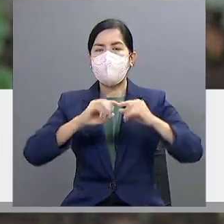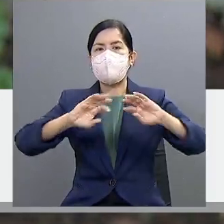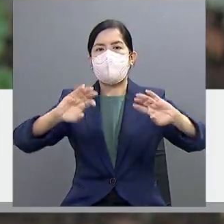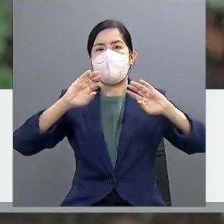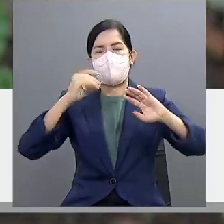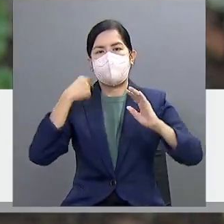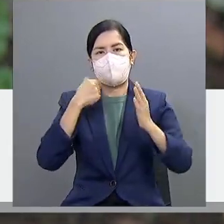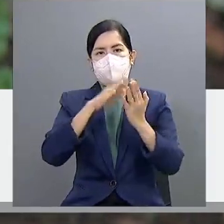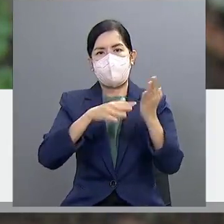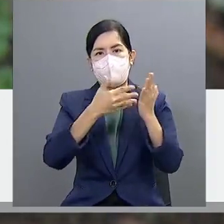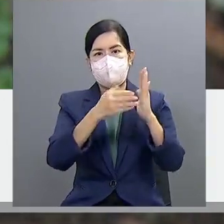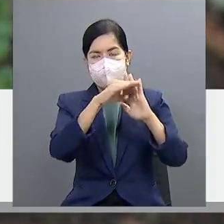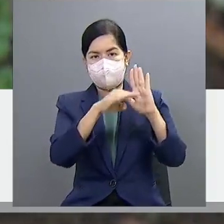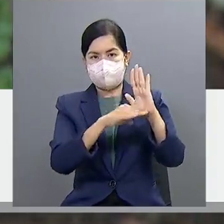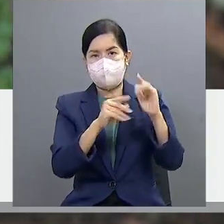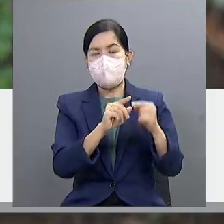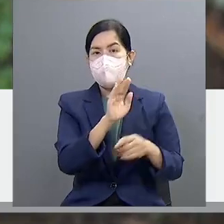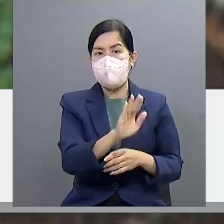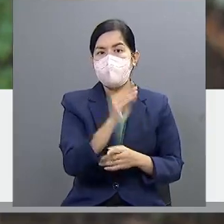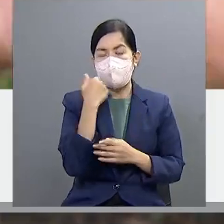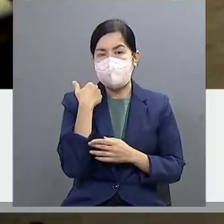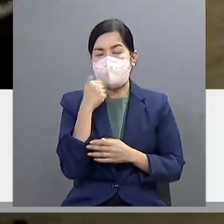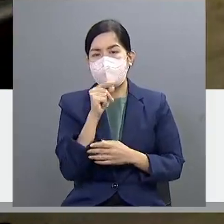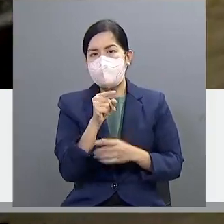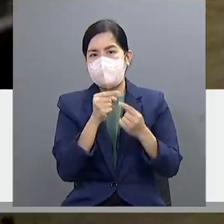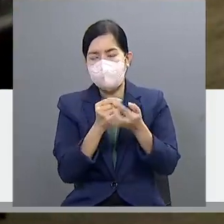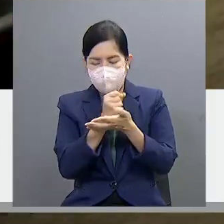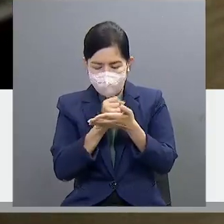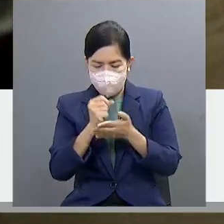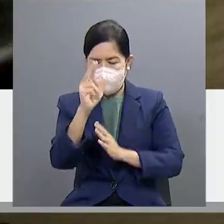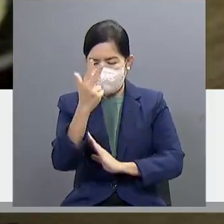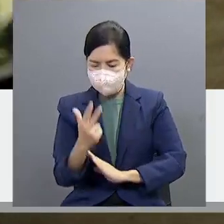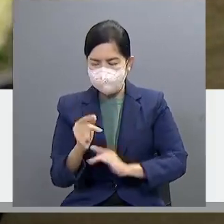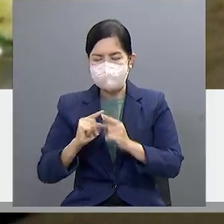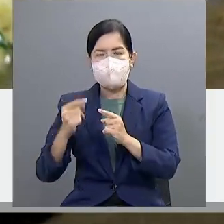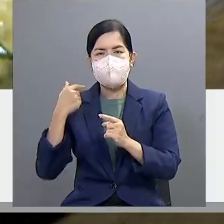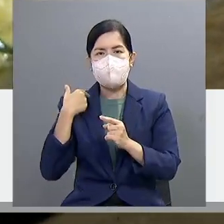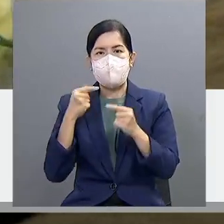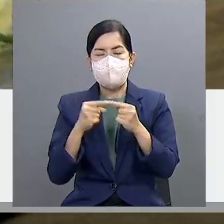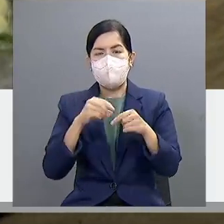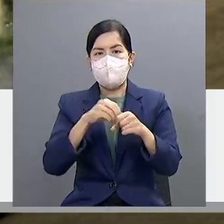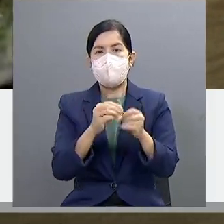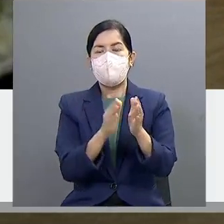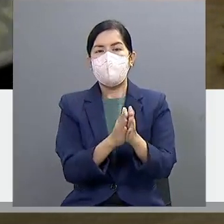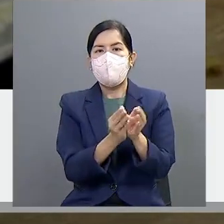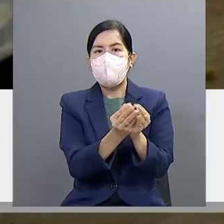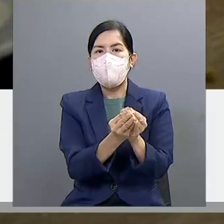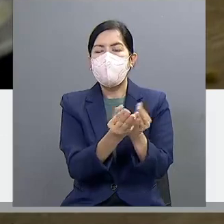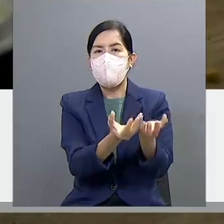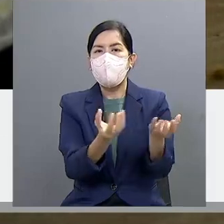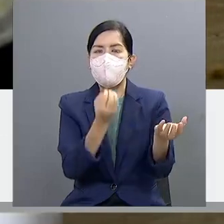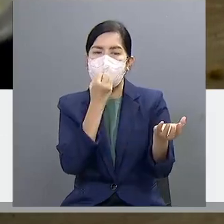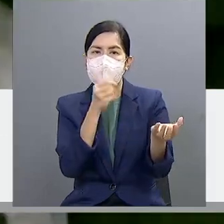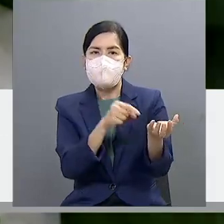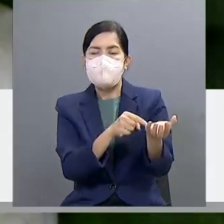หรือสารสกัดไปเป็นส่วนประกอบในอาหารขนมเครื่องดื่มทุกชนิดค่ะเนื่องจากแพทย์เด็กม